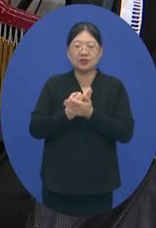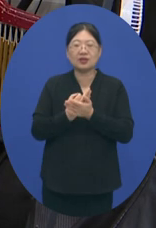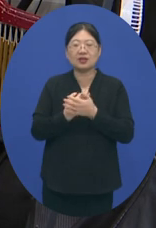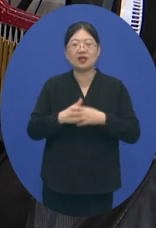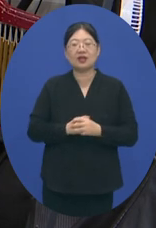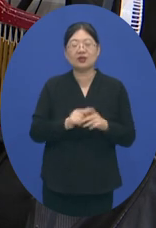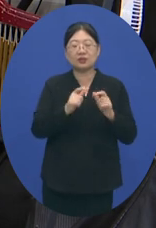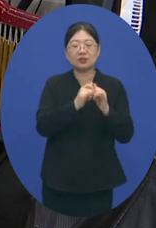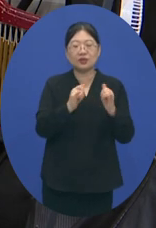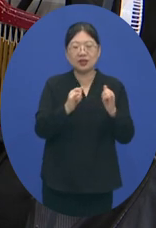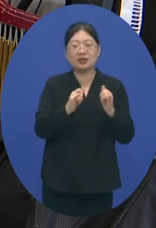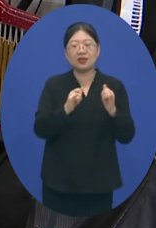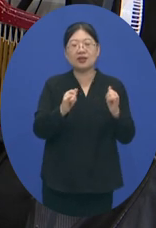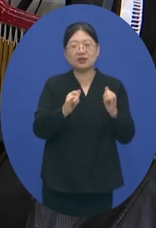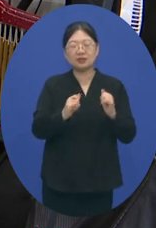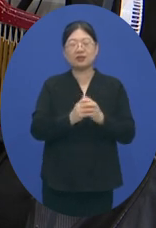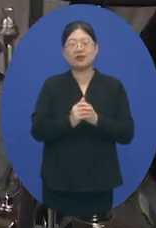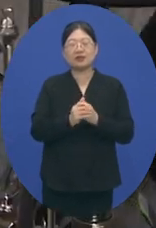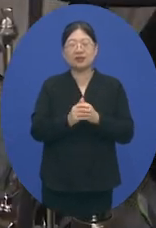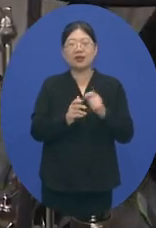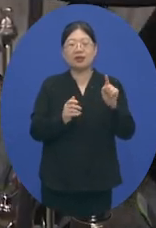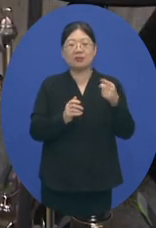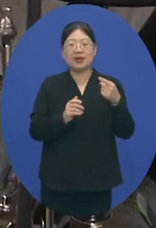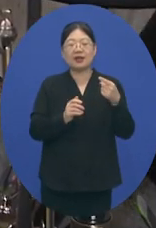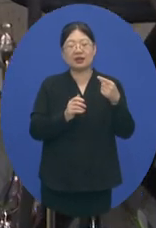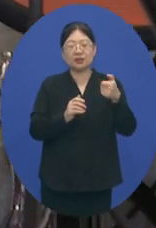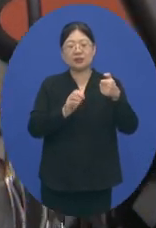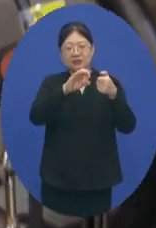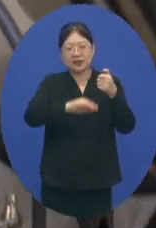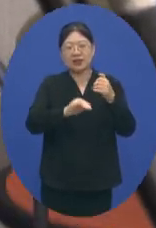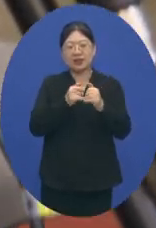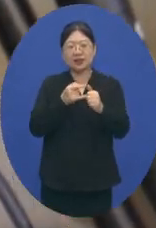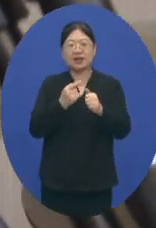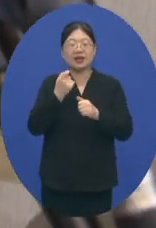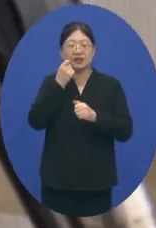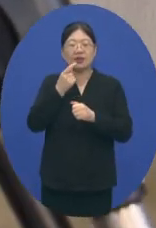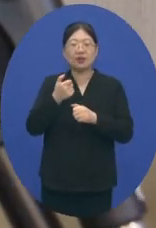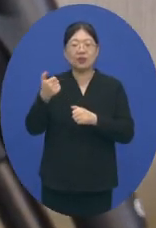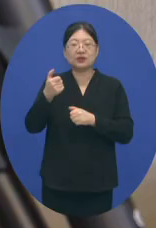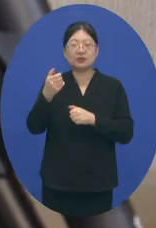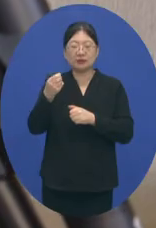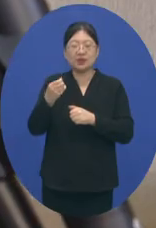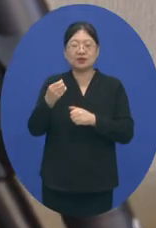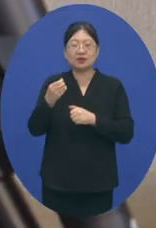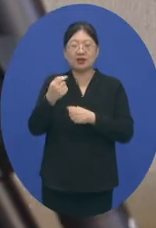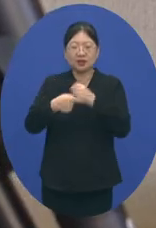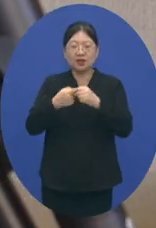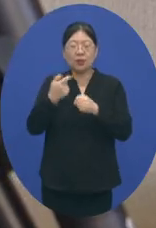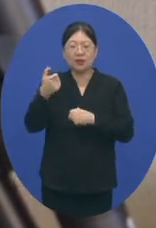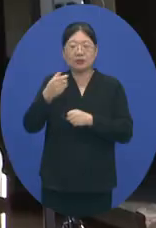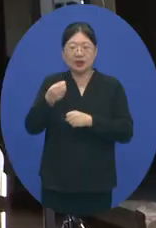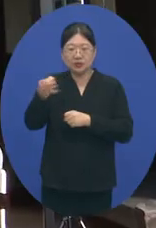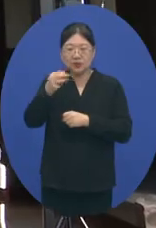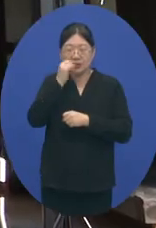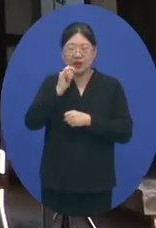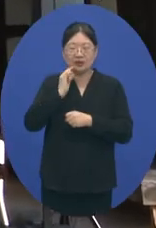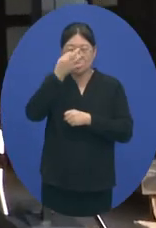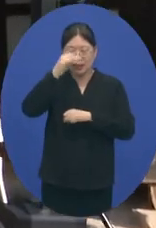중위소득 120% 이하인 예술인에게 연 150만 원을 지원했습니다. 예술인은 창의적인 활동을 할 수 있는 기회를